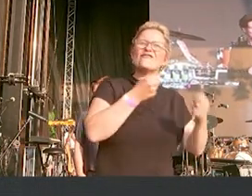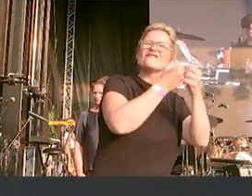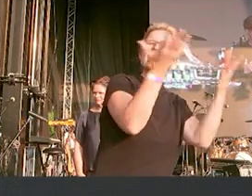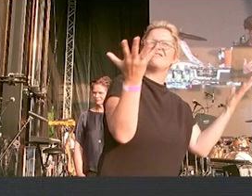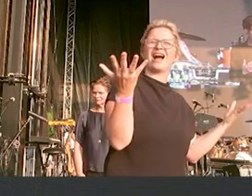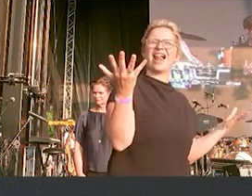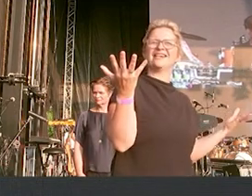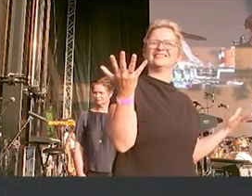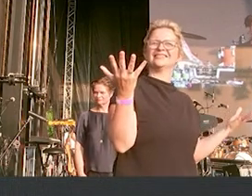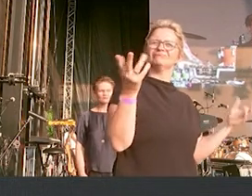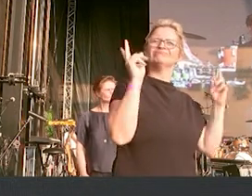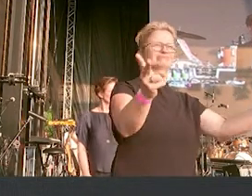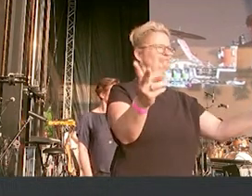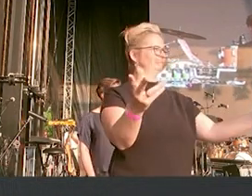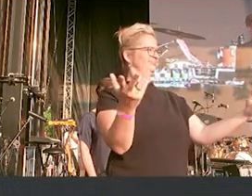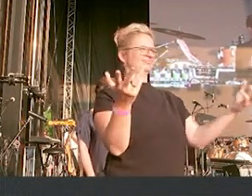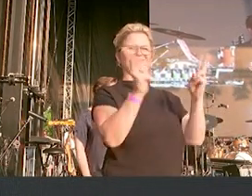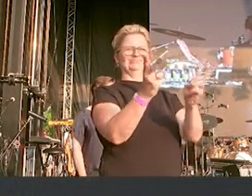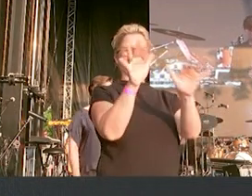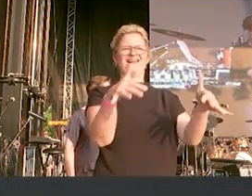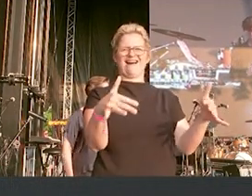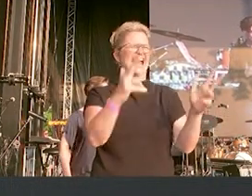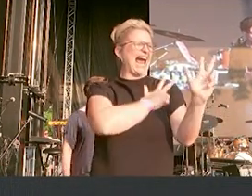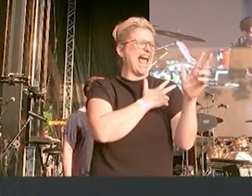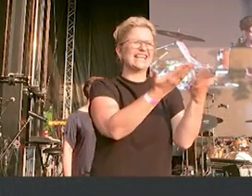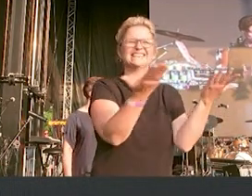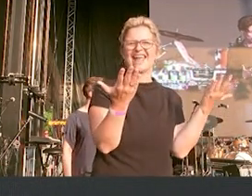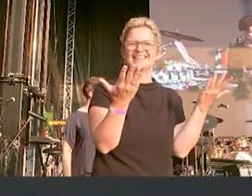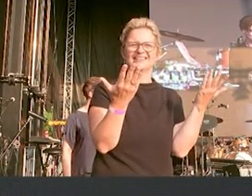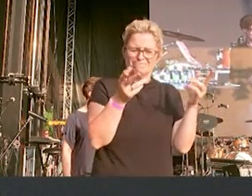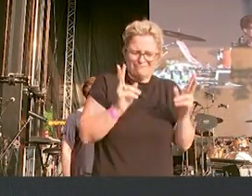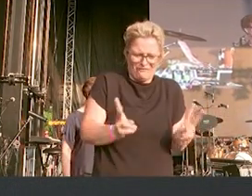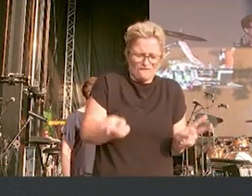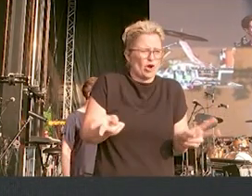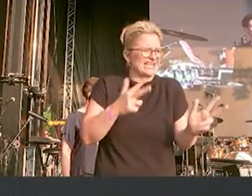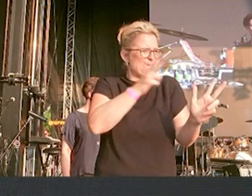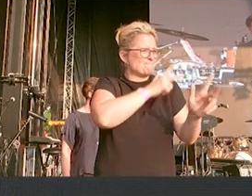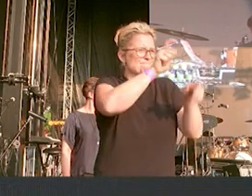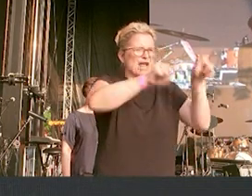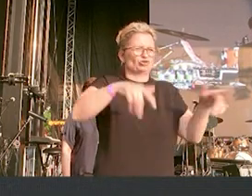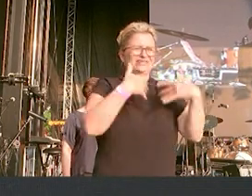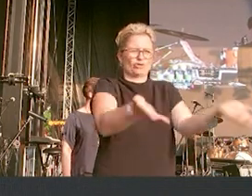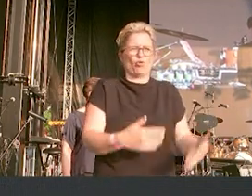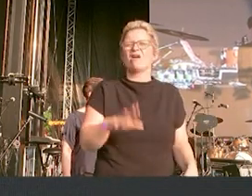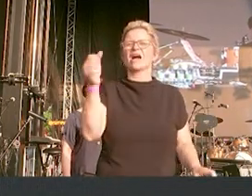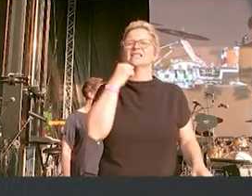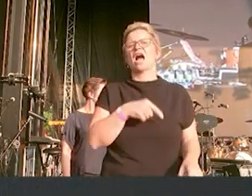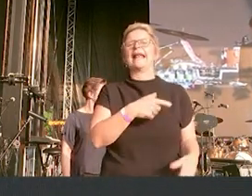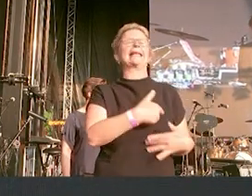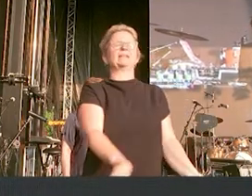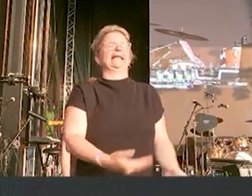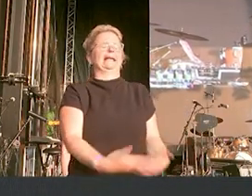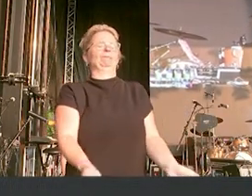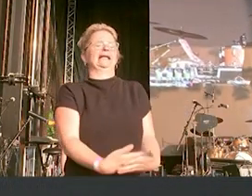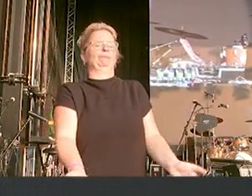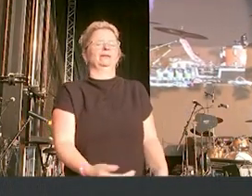Vielfalt ist nichts als Realität. Vielfalt ist die menschliche Wirklichkeit. Sie zu leugnen, heißt